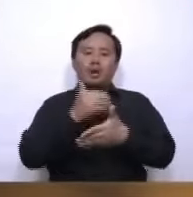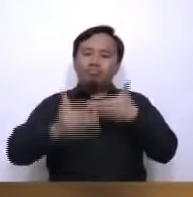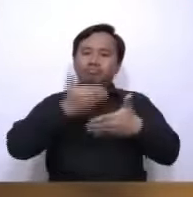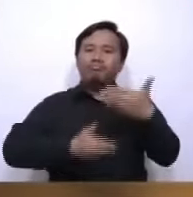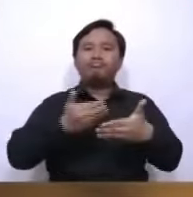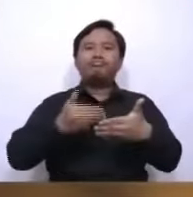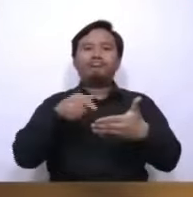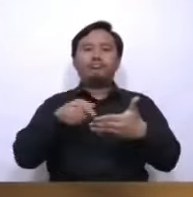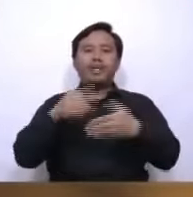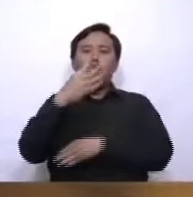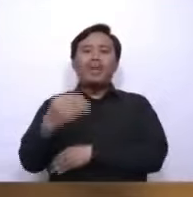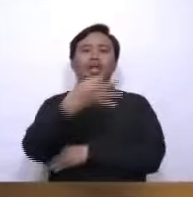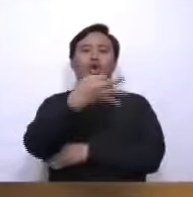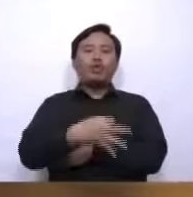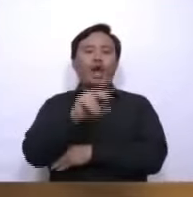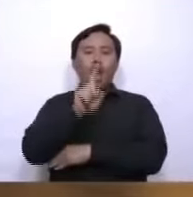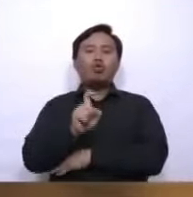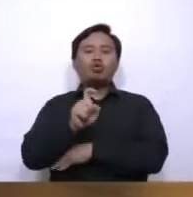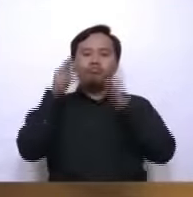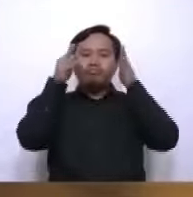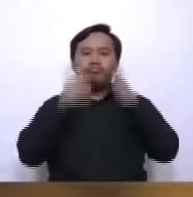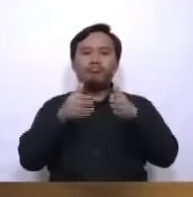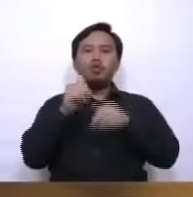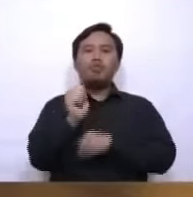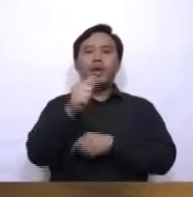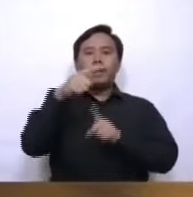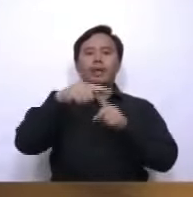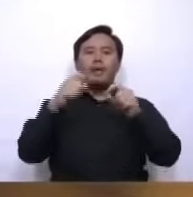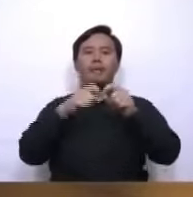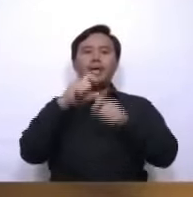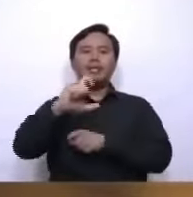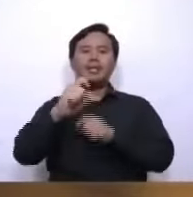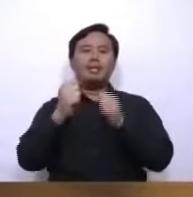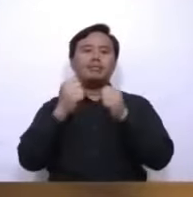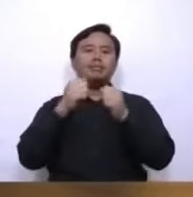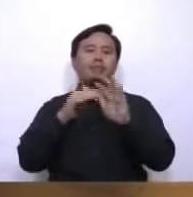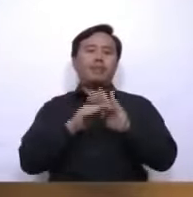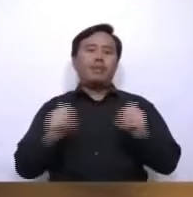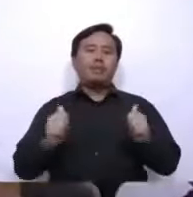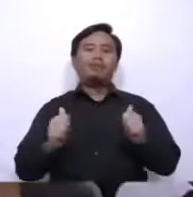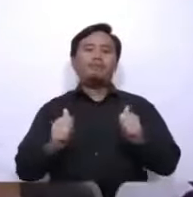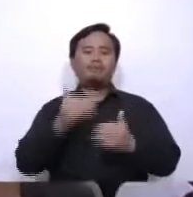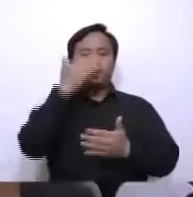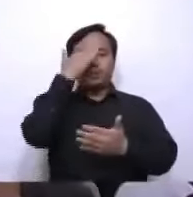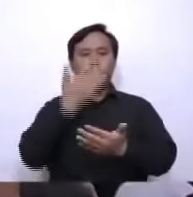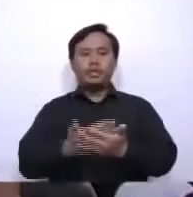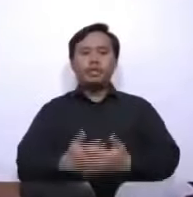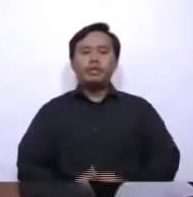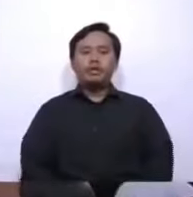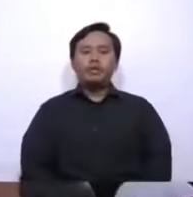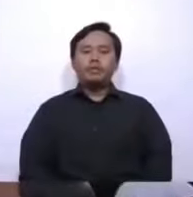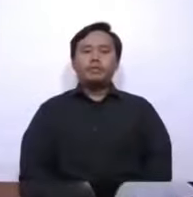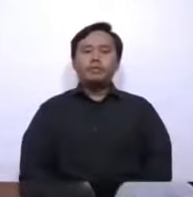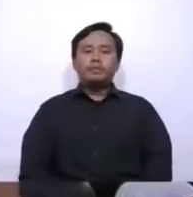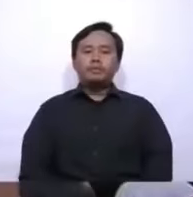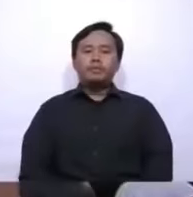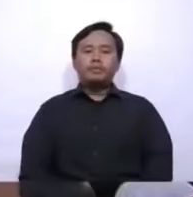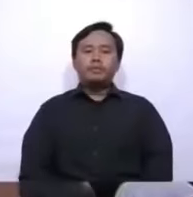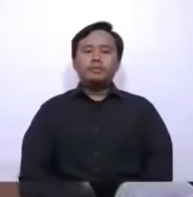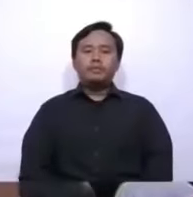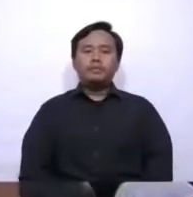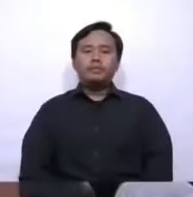kota menjadi perhatian penting bagaimana menangani penyakit TBC ini. Baik Bapak, terima kasih. Waktu Anda habis.